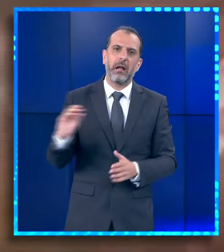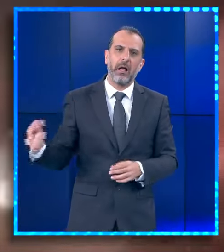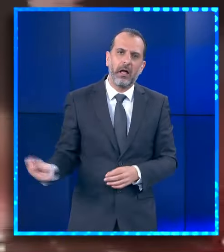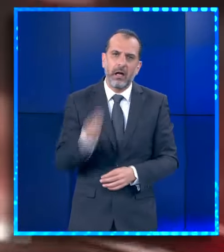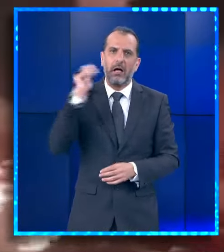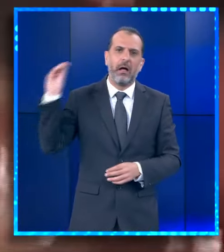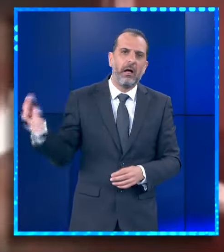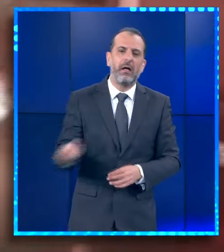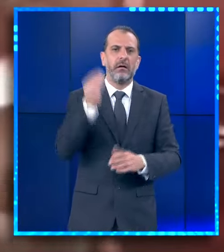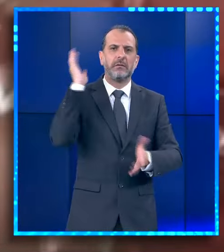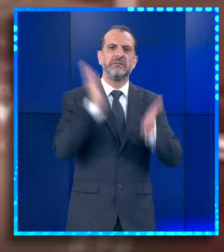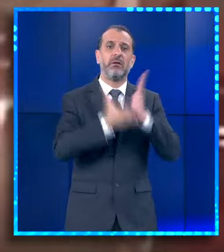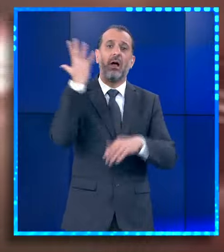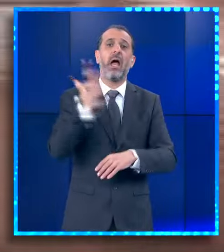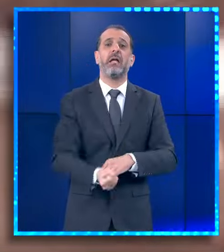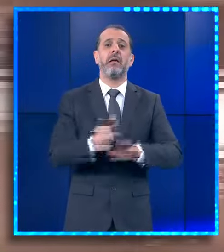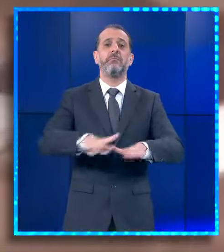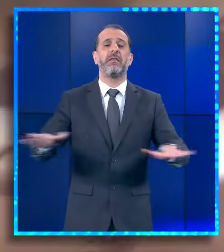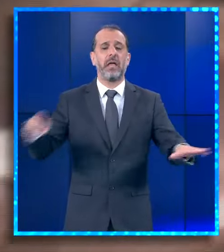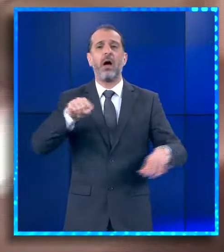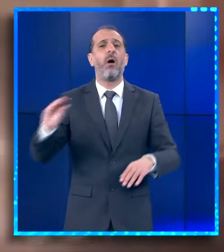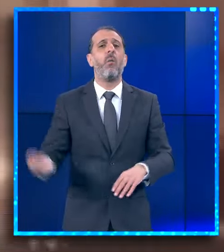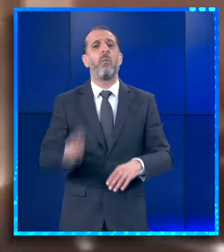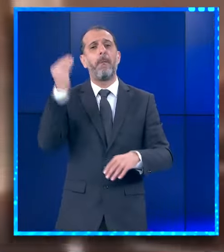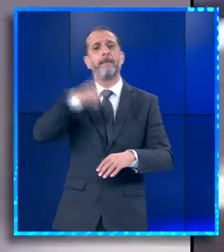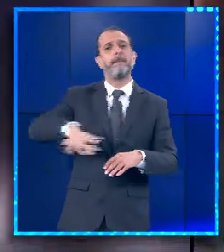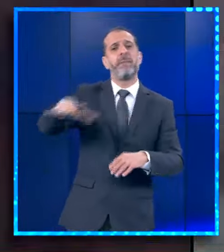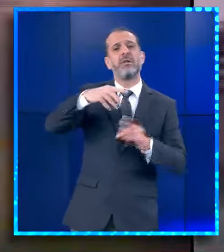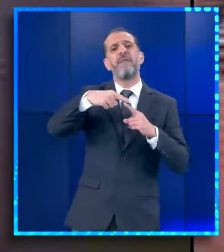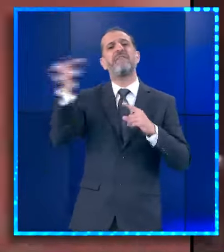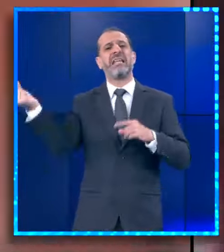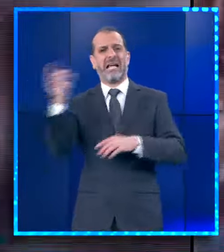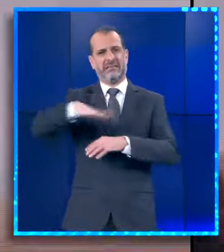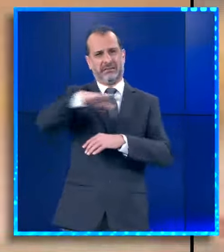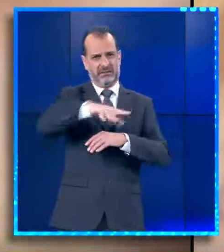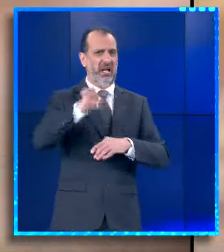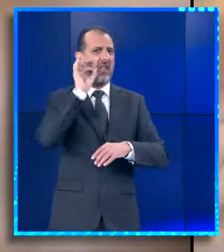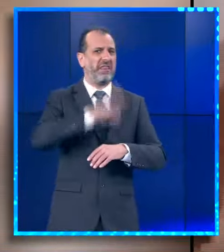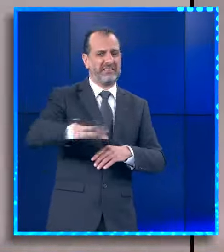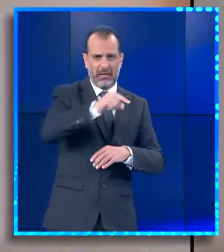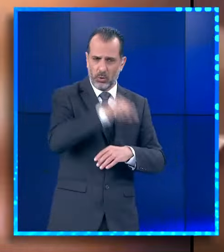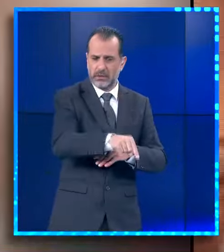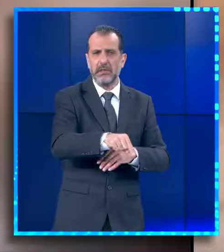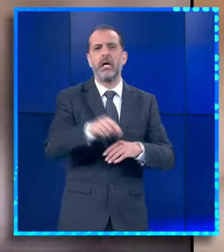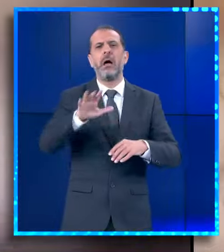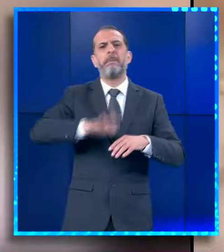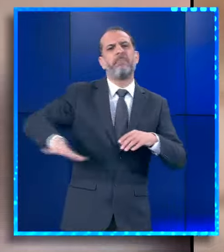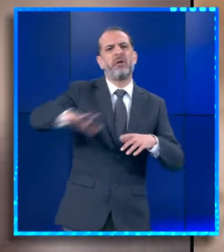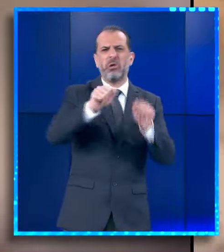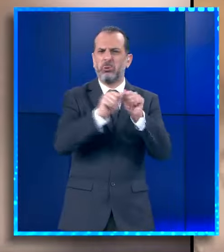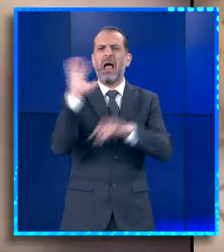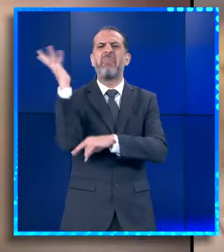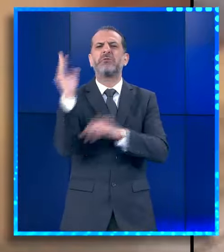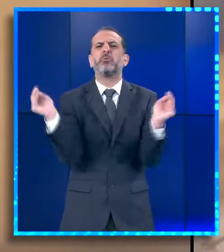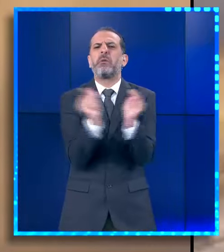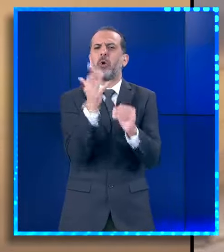περιστατικό. Αυτή τη φορά σημειώθηκε στην περιοχή του Φοίνικα Θεσσαλονίκη. Το ραντεβού δόθηκε σε ένα δασάκι της περιοχής.